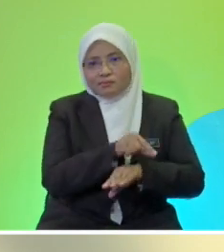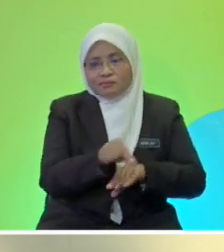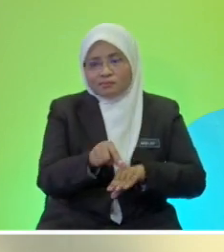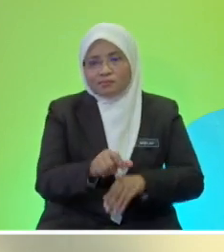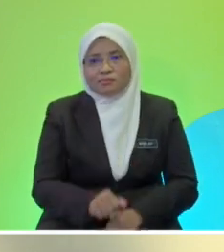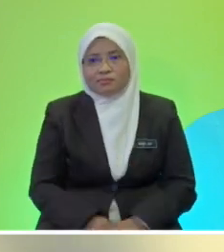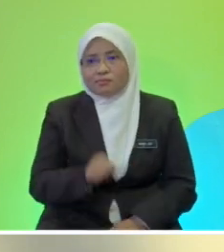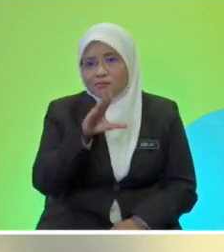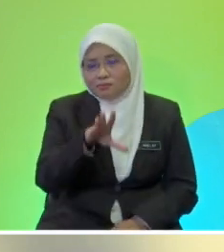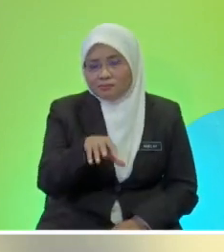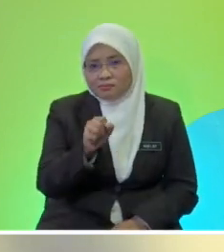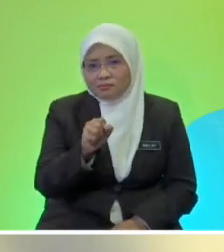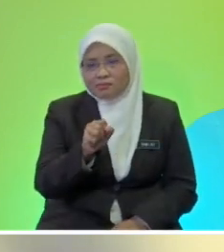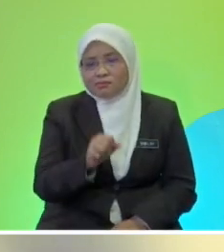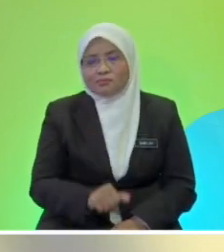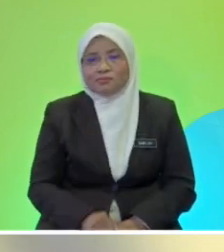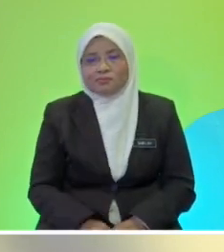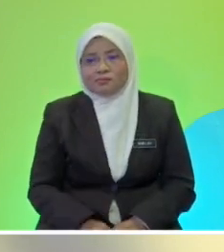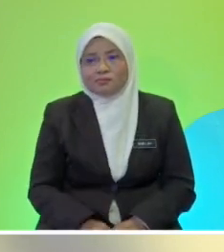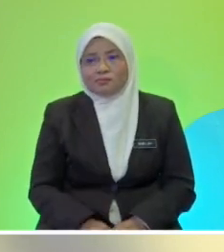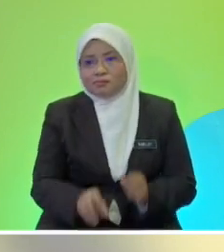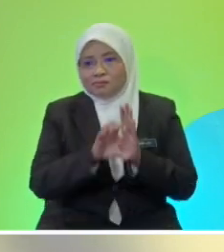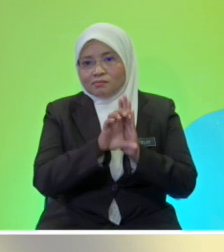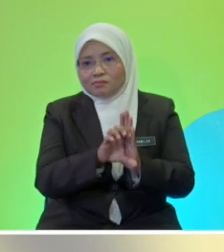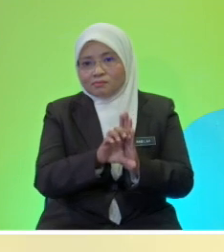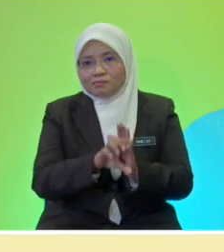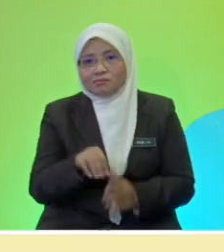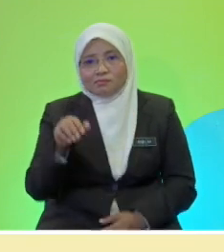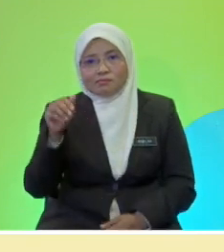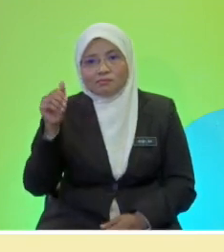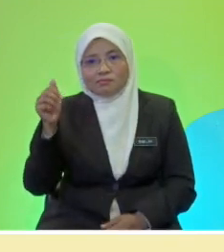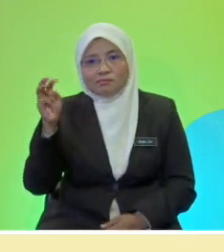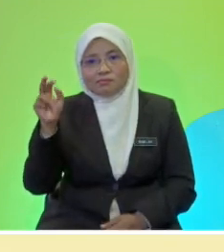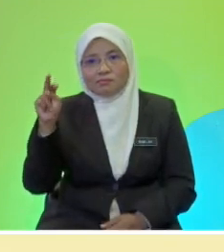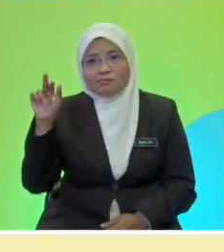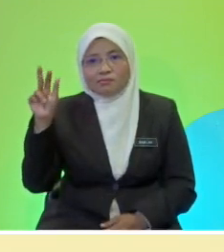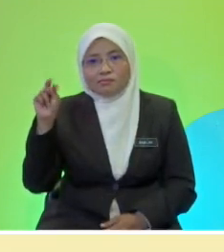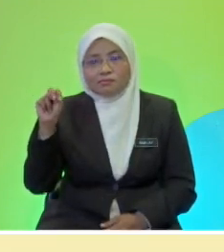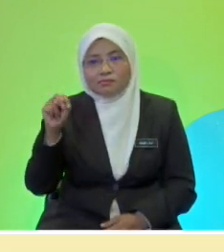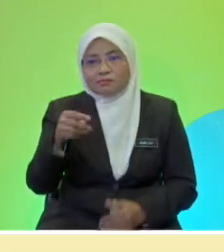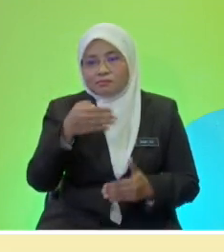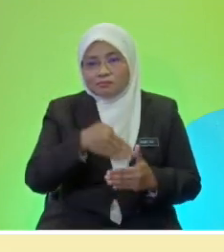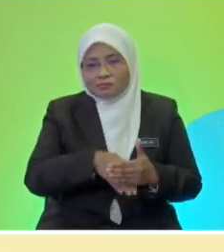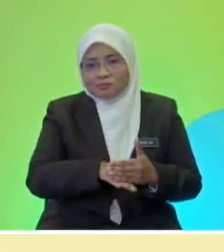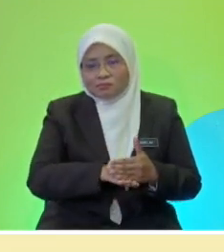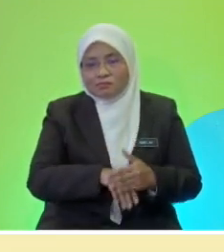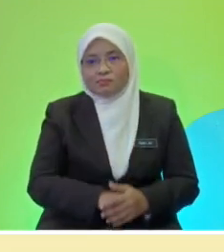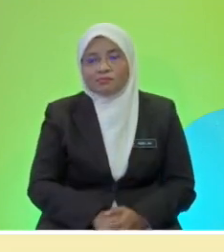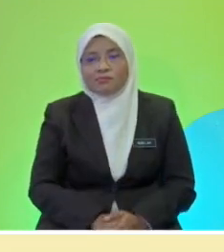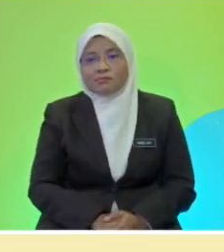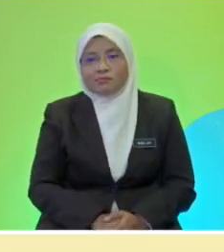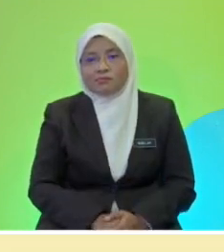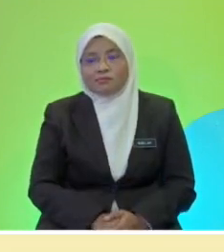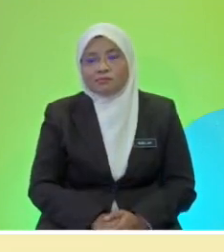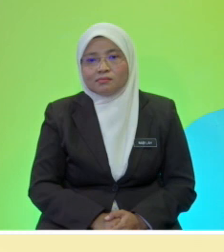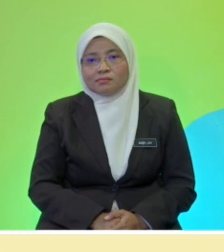mengambil sampel daripada medali m nayeon tadi oke dimasukkan ke dalam diemparkan dimasukkan dalam